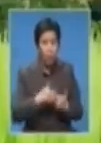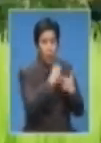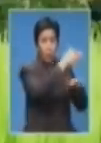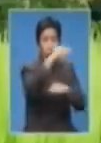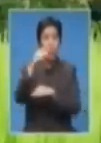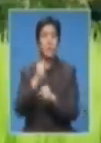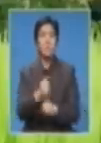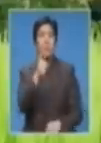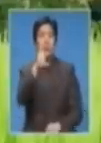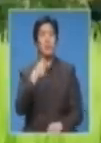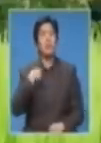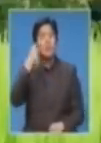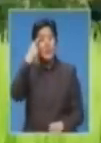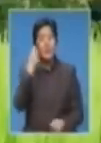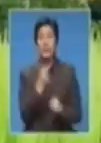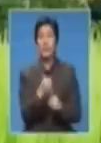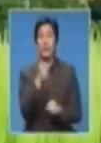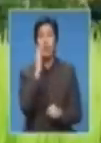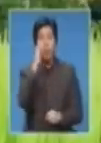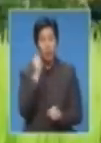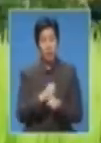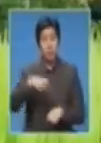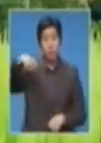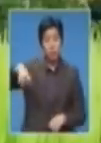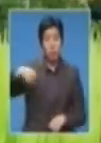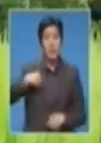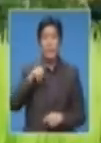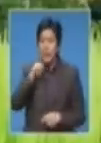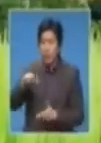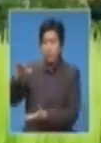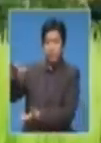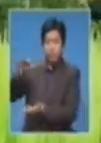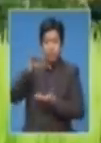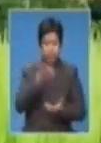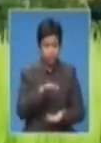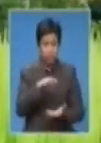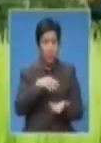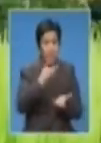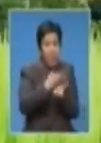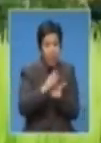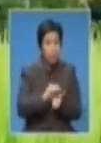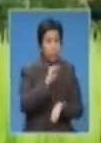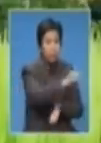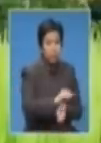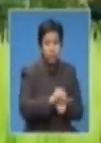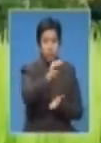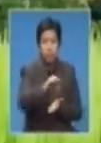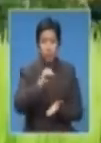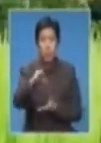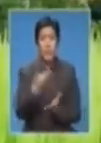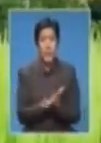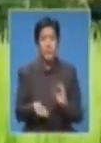แต่นะประเทศไหนเขาได้ GSP เขาอาจจะตั้งที่โน่นเราก็รับสินค้าเข้ามาแล้วทำให้มันเกิดอะไรมูลค่า